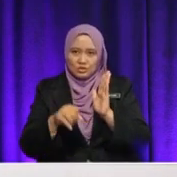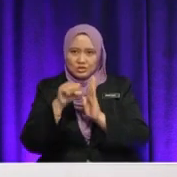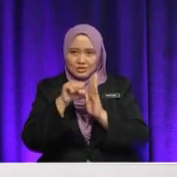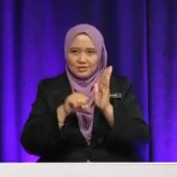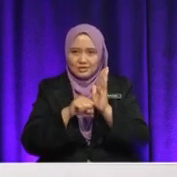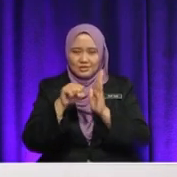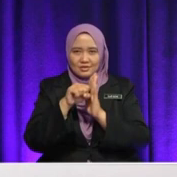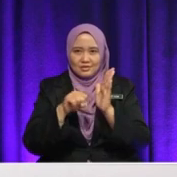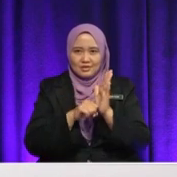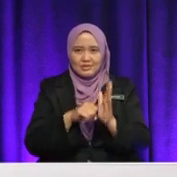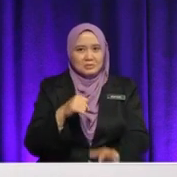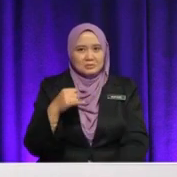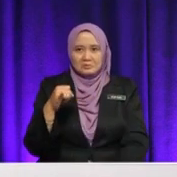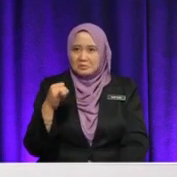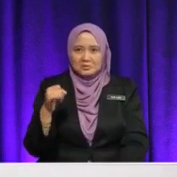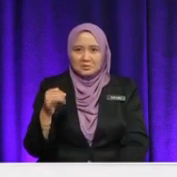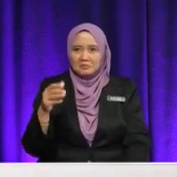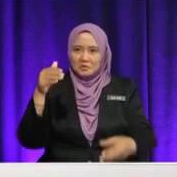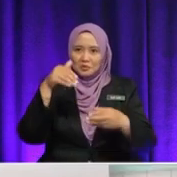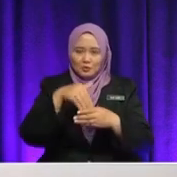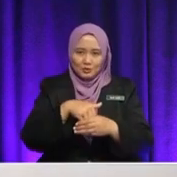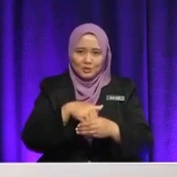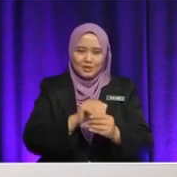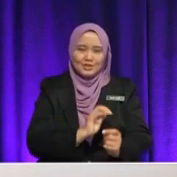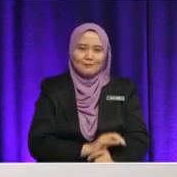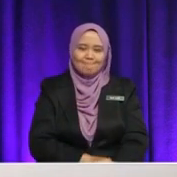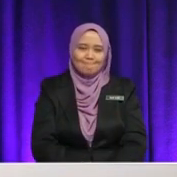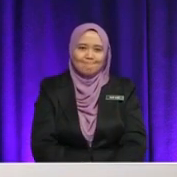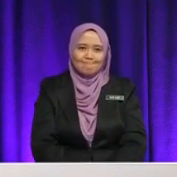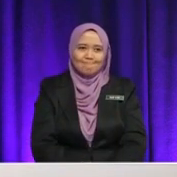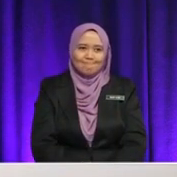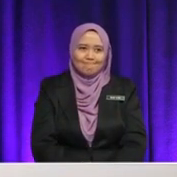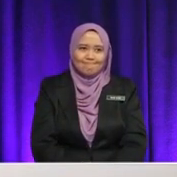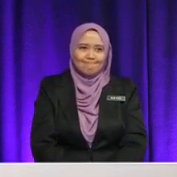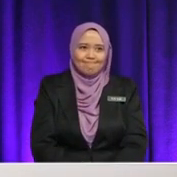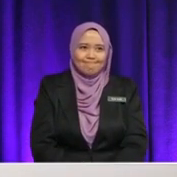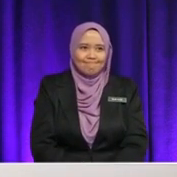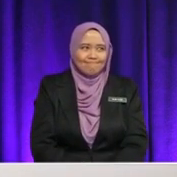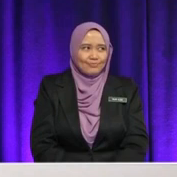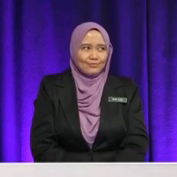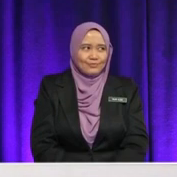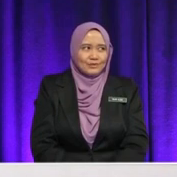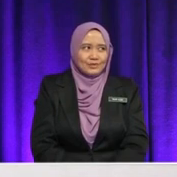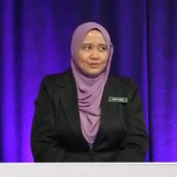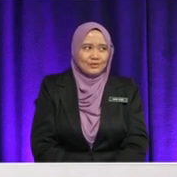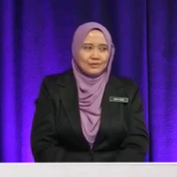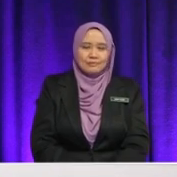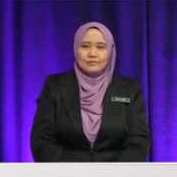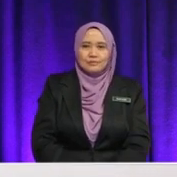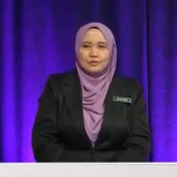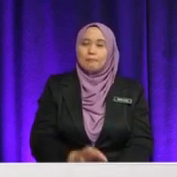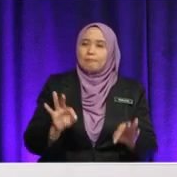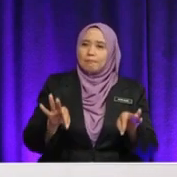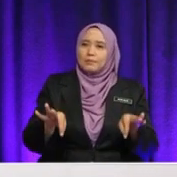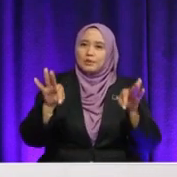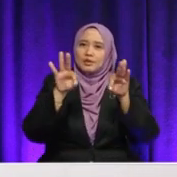Sera Siapakah yang wajib Facebook tidak melakukan sesuatu apa sahaja pekade buat sebuah itu penting ya kita gede bacot syarat-syarat